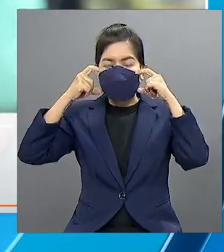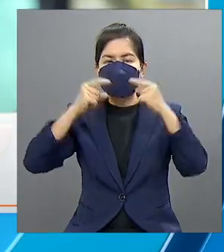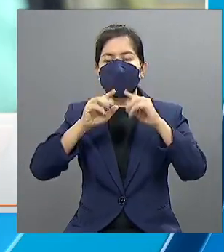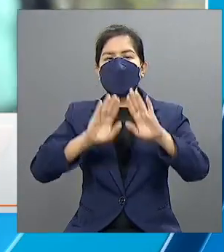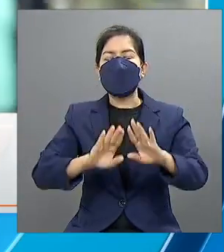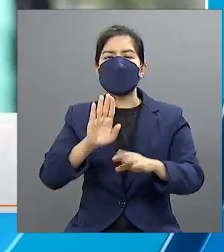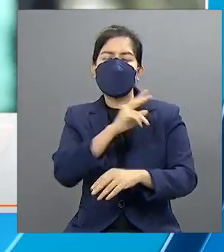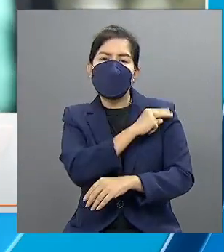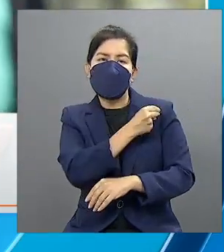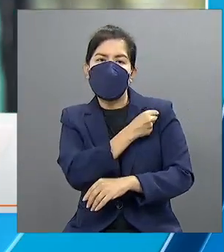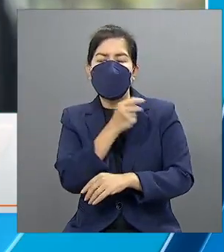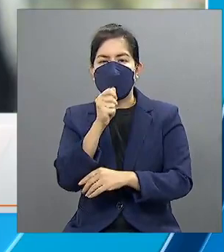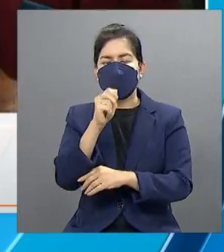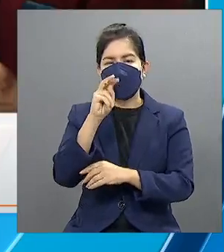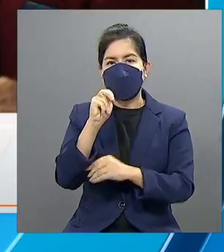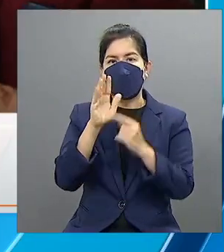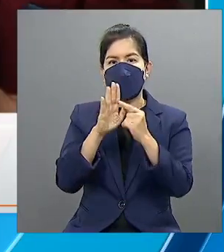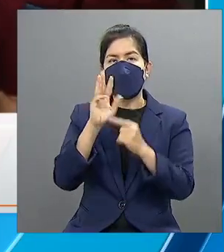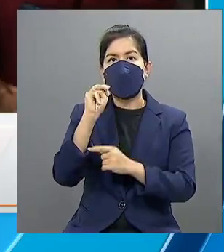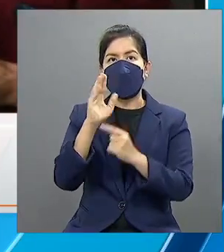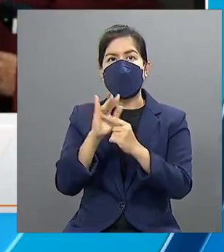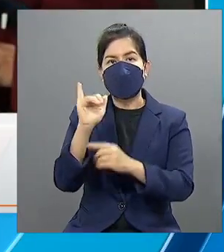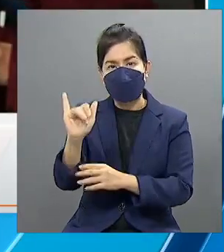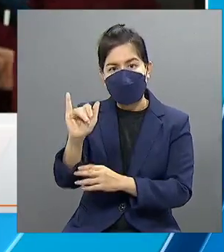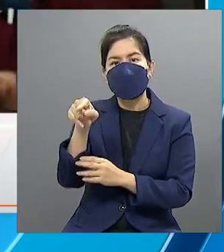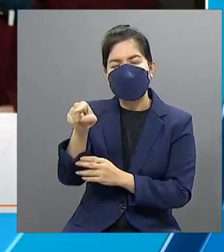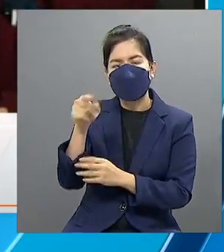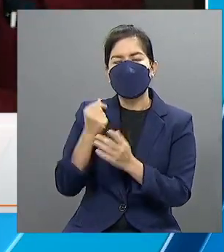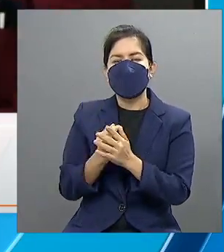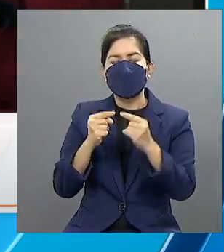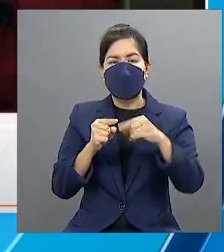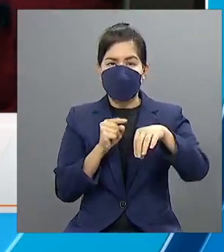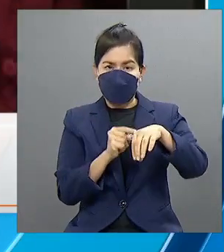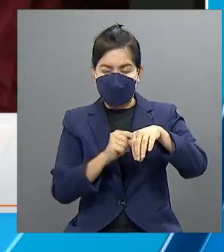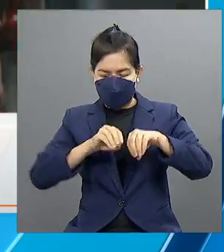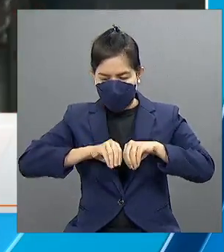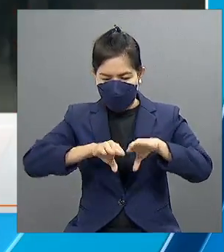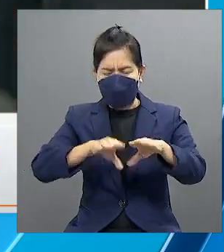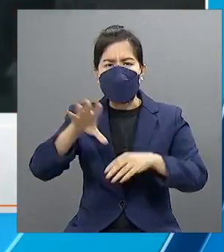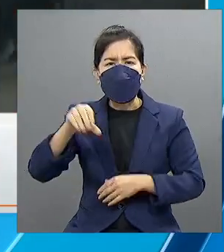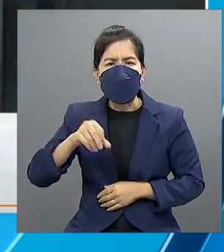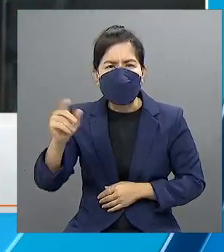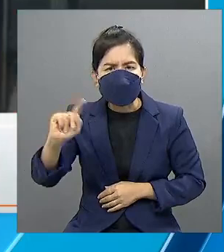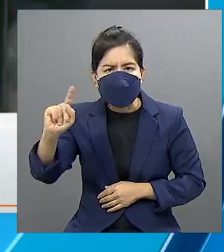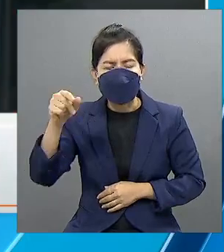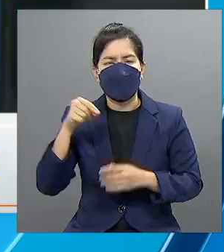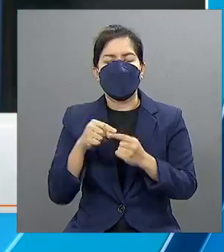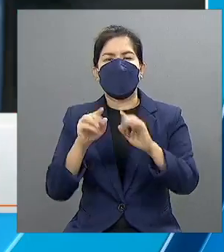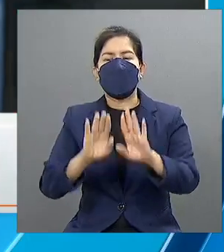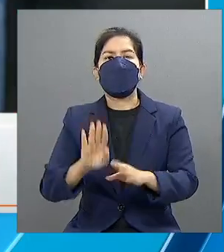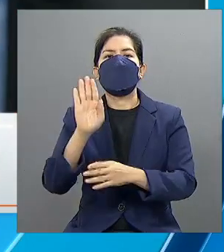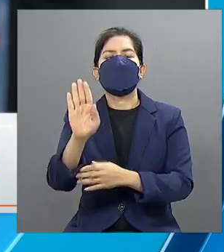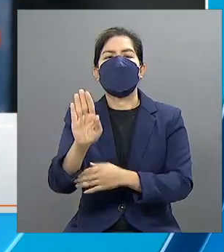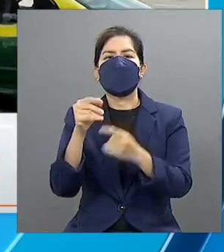วยงานที่นำมาเผยแพร่เนี่ยนำมาจากบทความภาษาอังกฤษเขาใช้คำว่า three ply ก็คือ3ชั้นเนี่ย3ชั้นหมายถึงชั้น